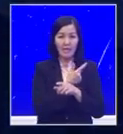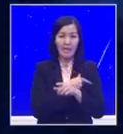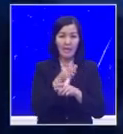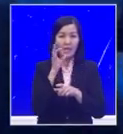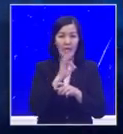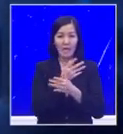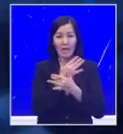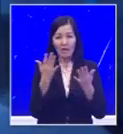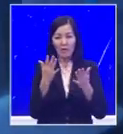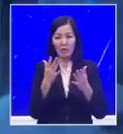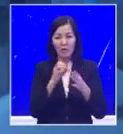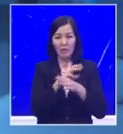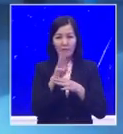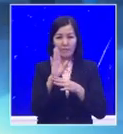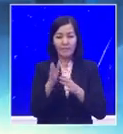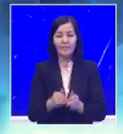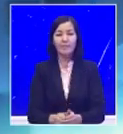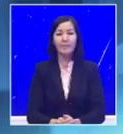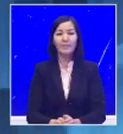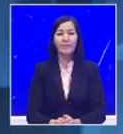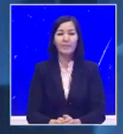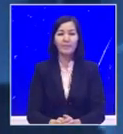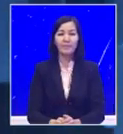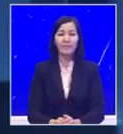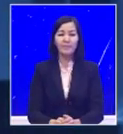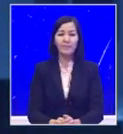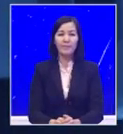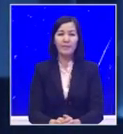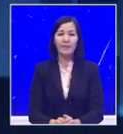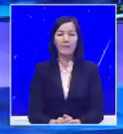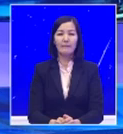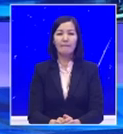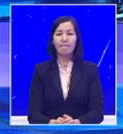етпек. Жазира Исаева, Әсет Дүйсенбек, жетісу телеарнасы.